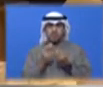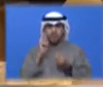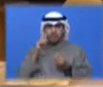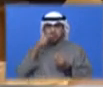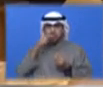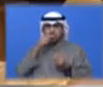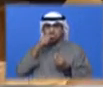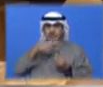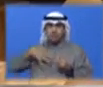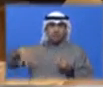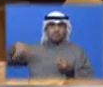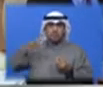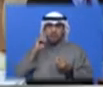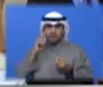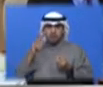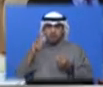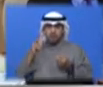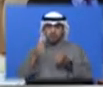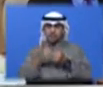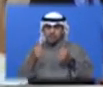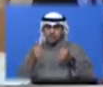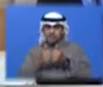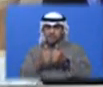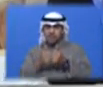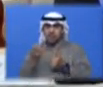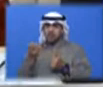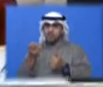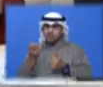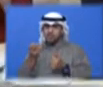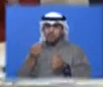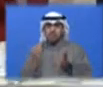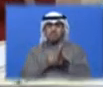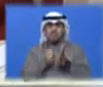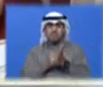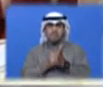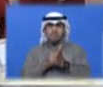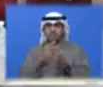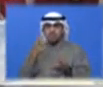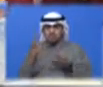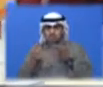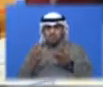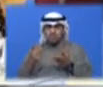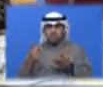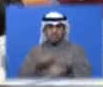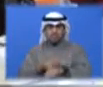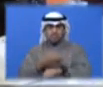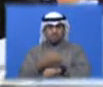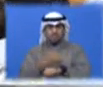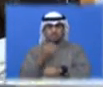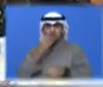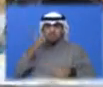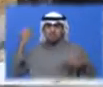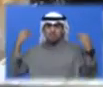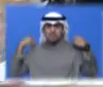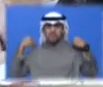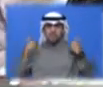في مسؤولياتهم الاجتماعية. حلول عملية مبنية على البراهين والمؤشرات سيقدمها